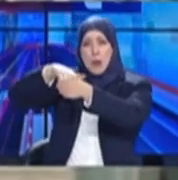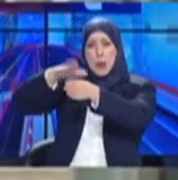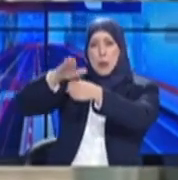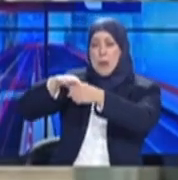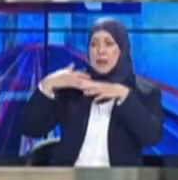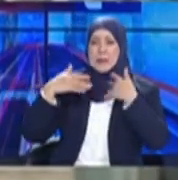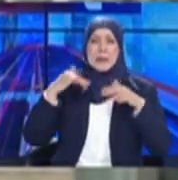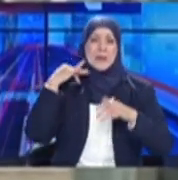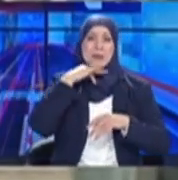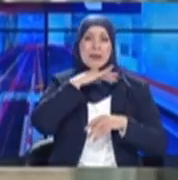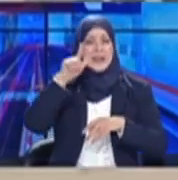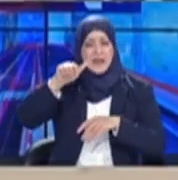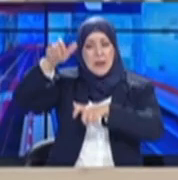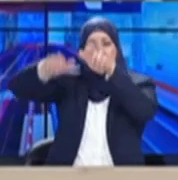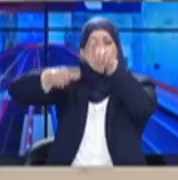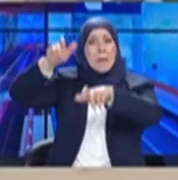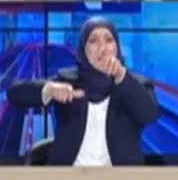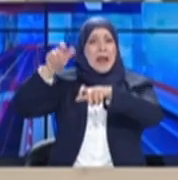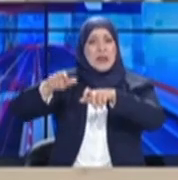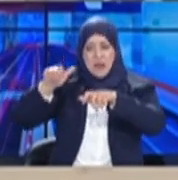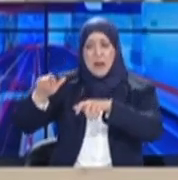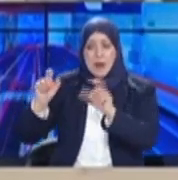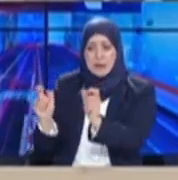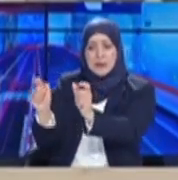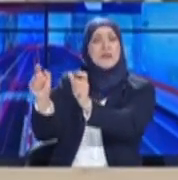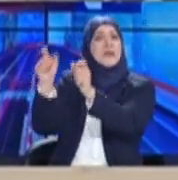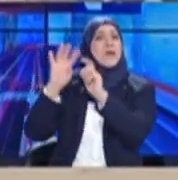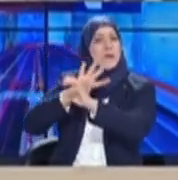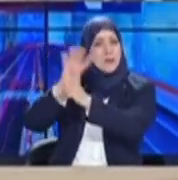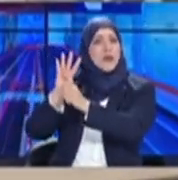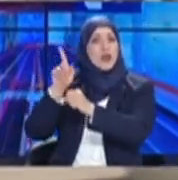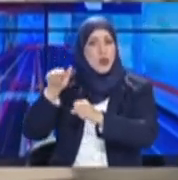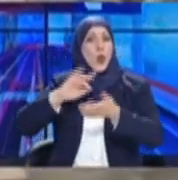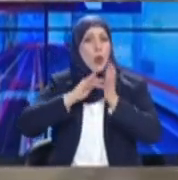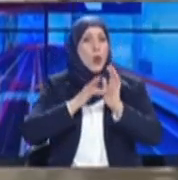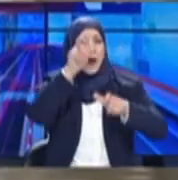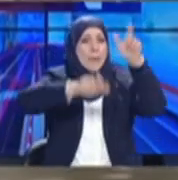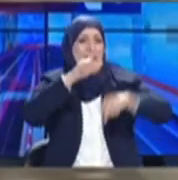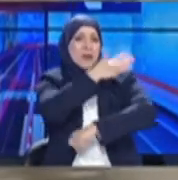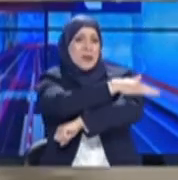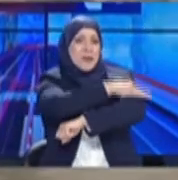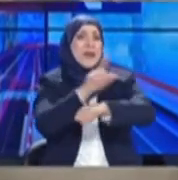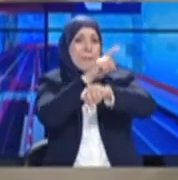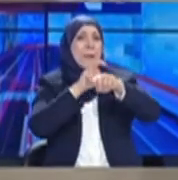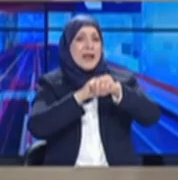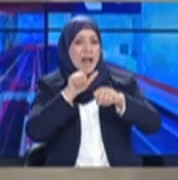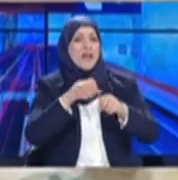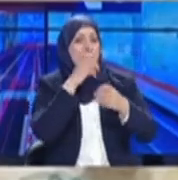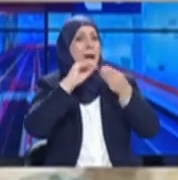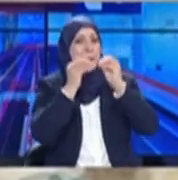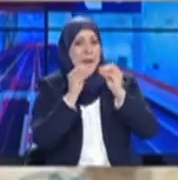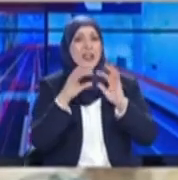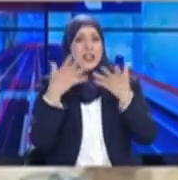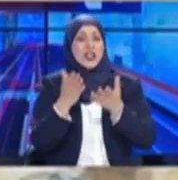مخالفات اشخاص قد يكون حامدين للفيروس وجه الاع وين يعانون من الامراض المزمنه والامراض المهنيه المتاتيه من